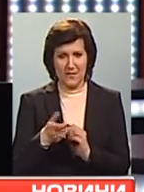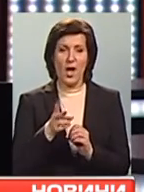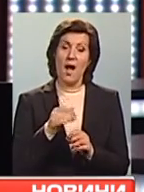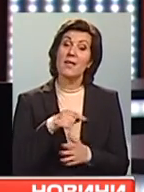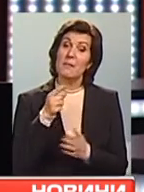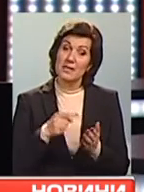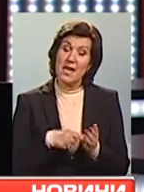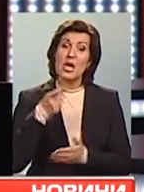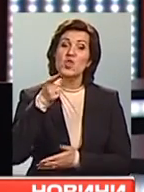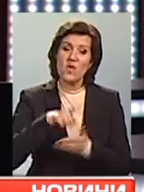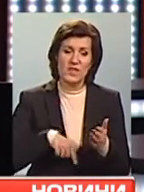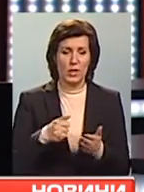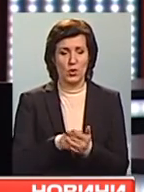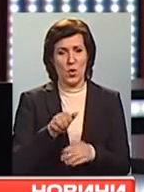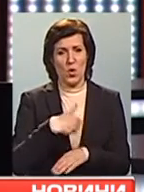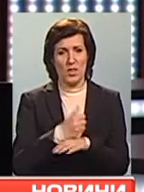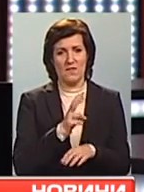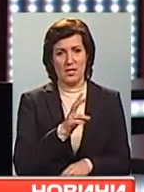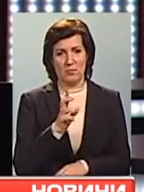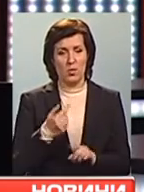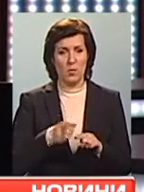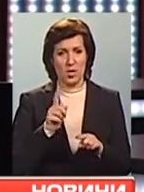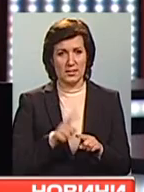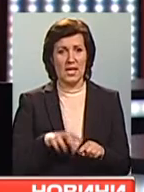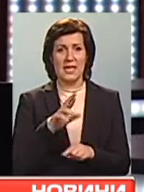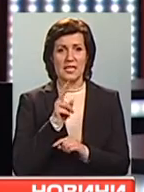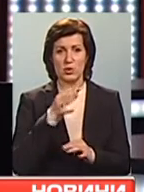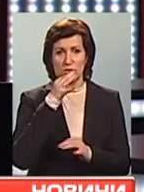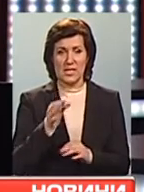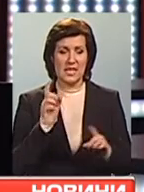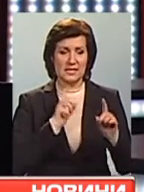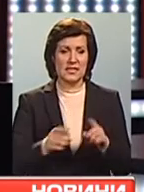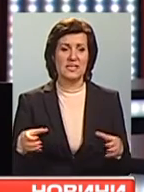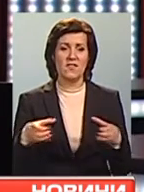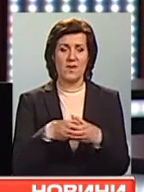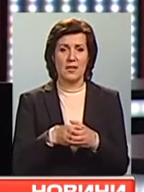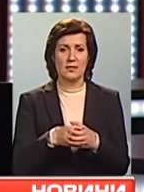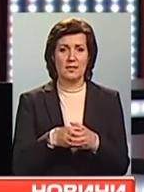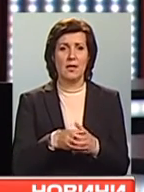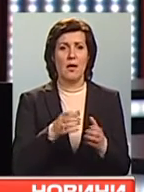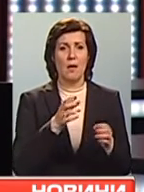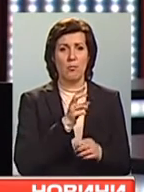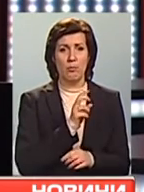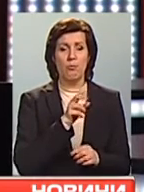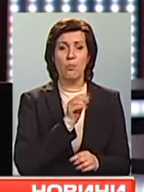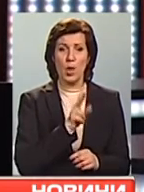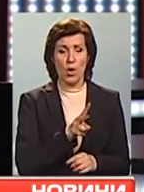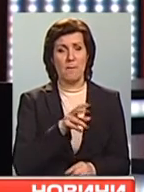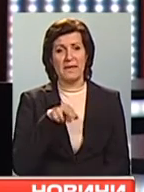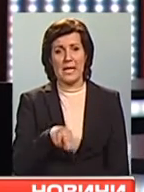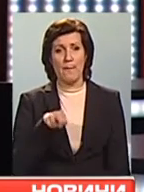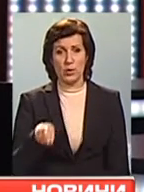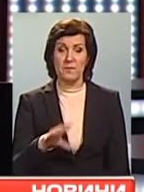це питання довіри до голови НБУ. Про це Яценюк сказав на засіданні фракції «Блок Петра Порошенка». У середу, нагадаю,